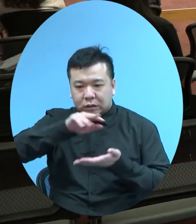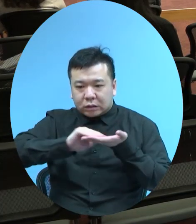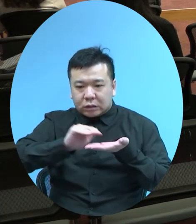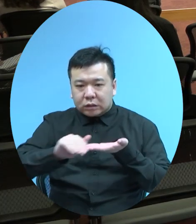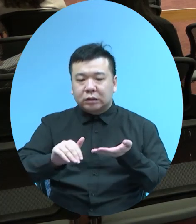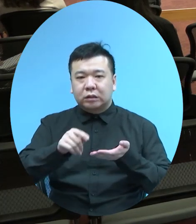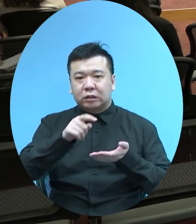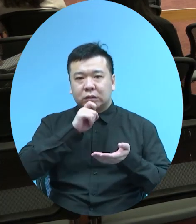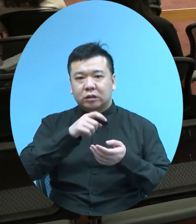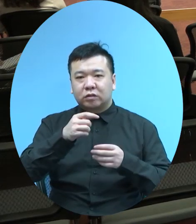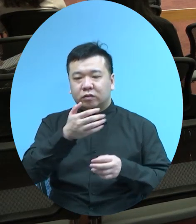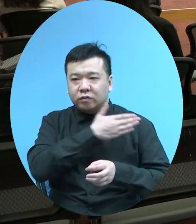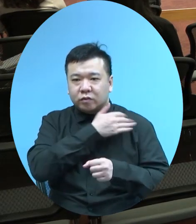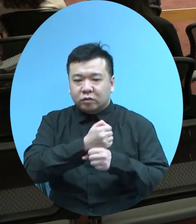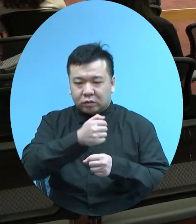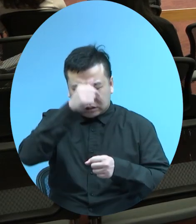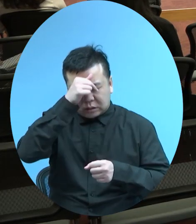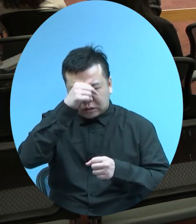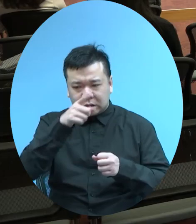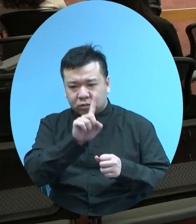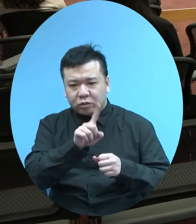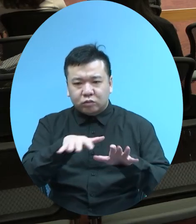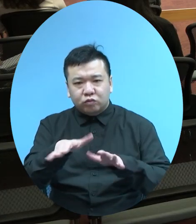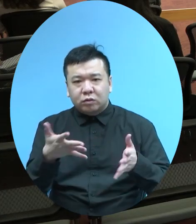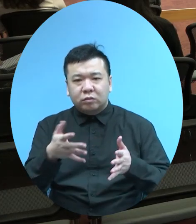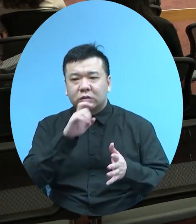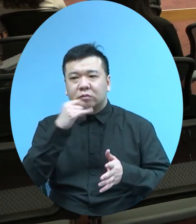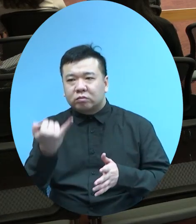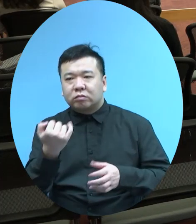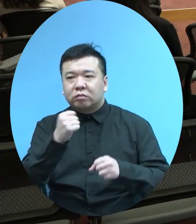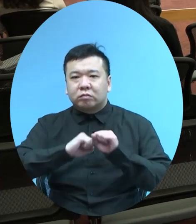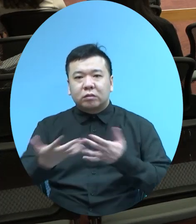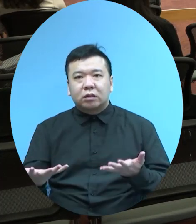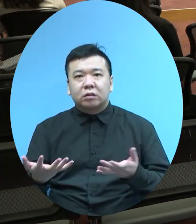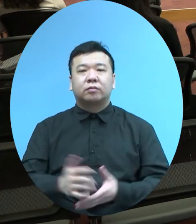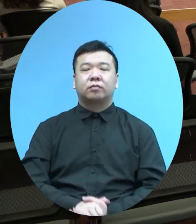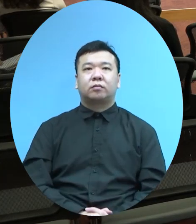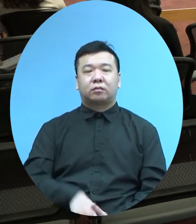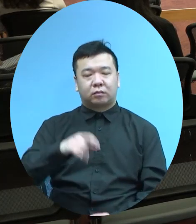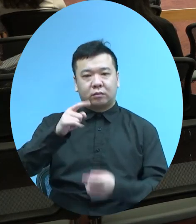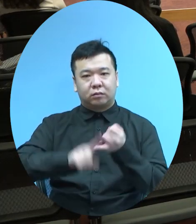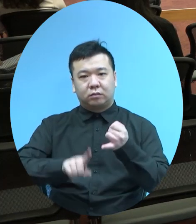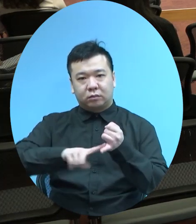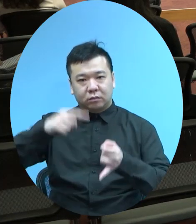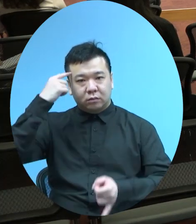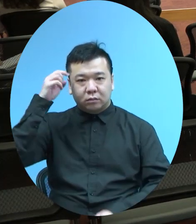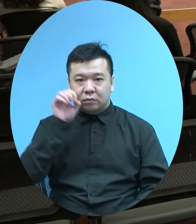別聯網處理前線醫護的手法當中有沒有一些不當的情況呢？另外最後想問翻